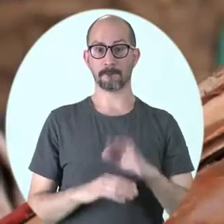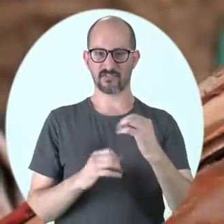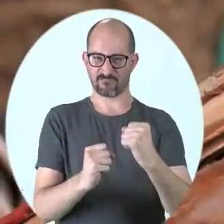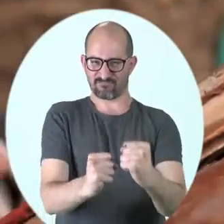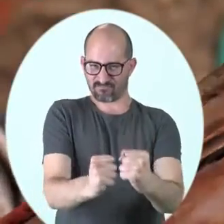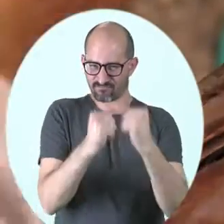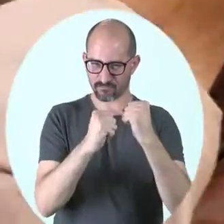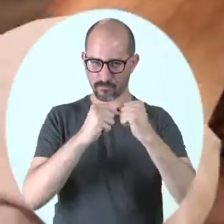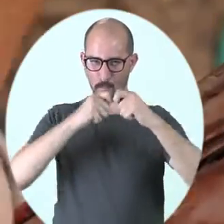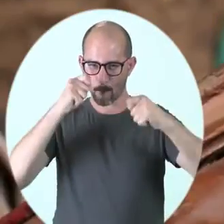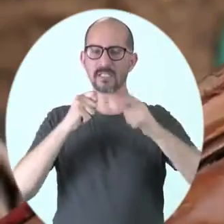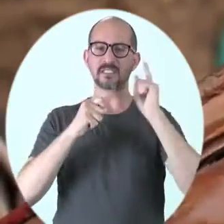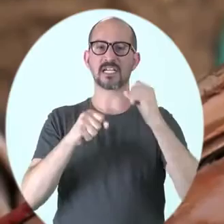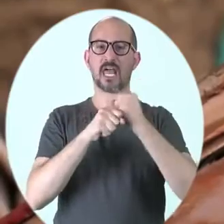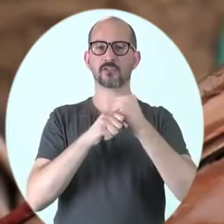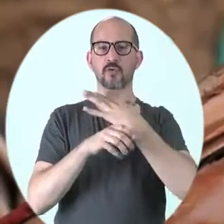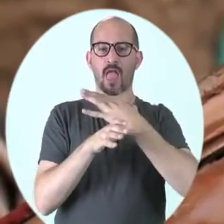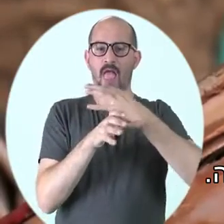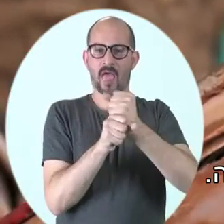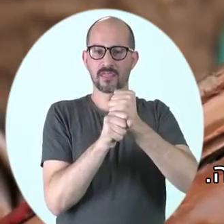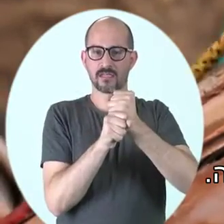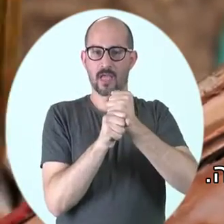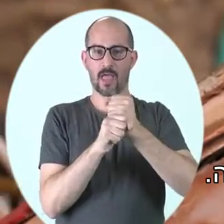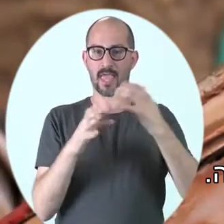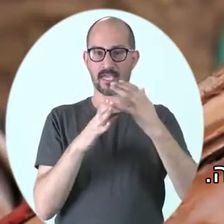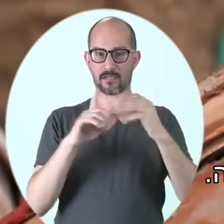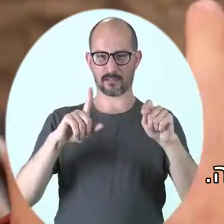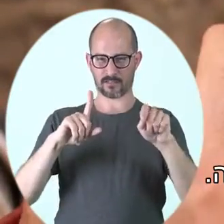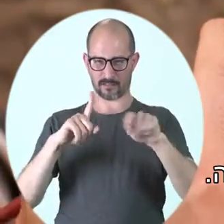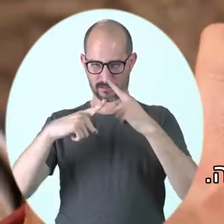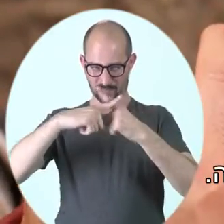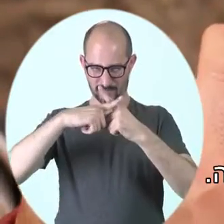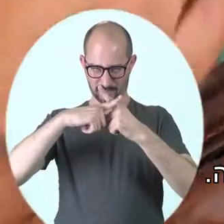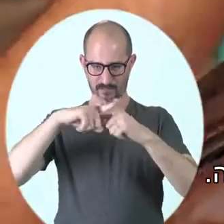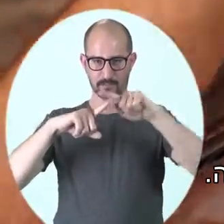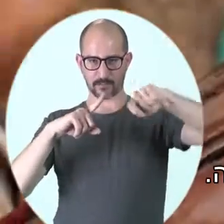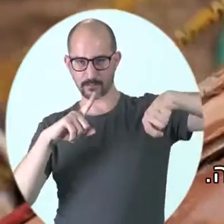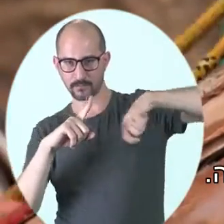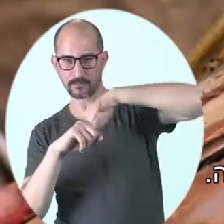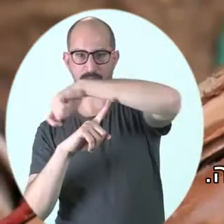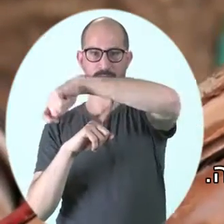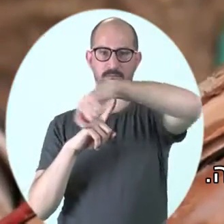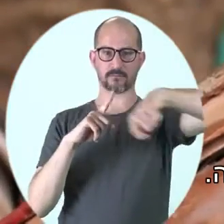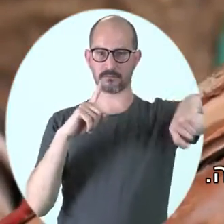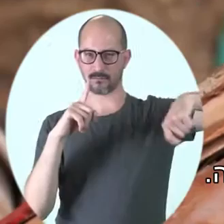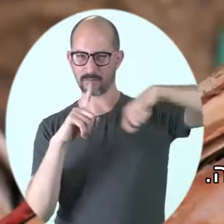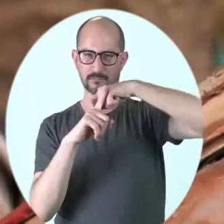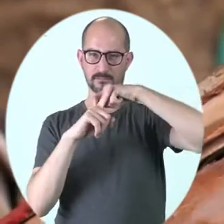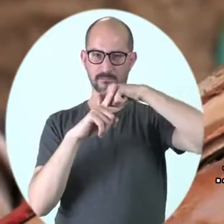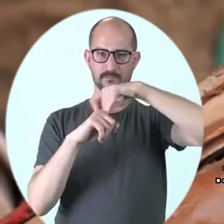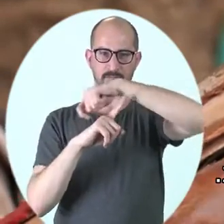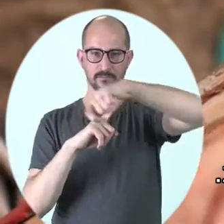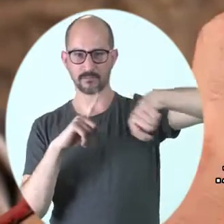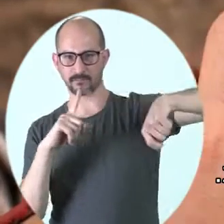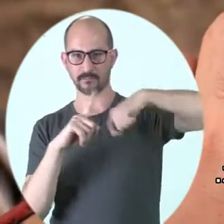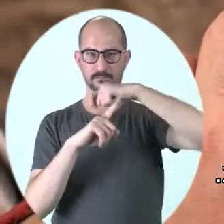לצורך חיזוק הכפיתה והידוקה, יש לבצע חניקות. נקיף את הצטלבות הסנדות, הפעם, בכיוון ההפוך מכיוון ההקפות עד